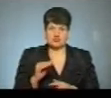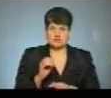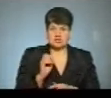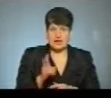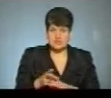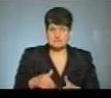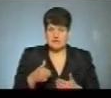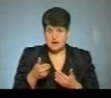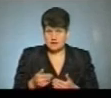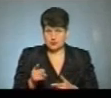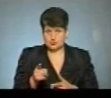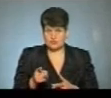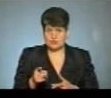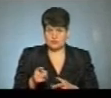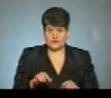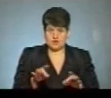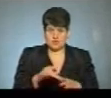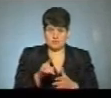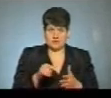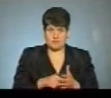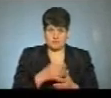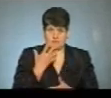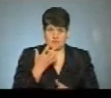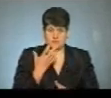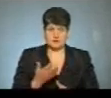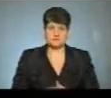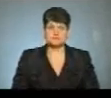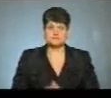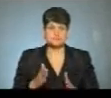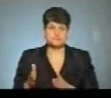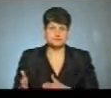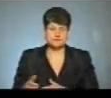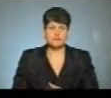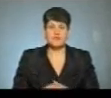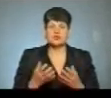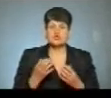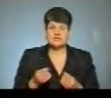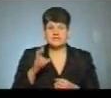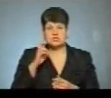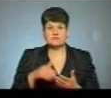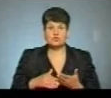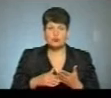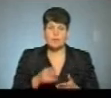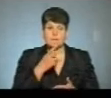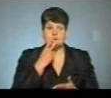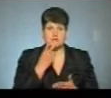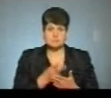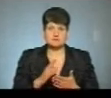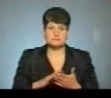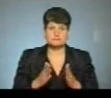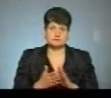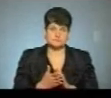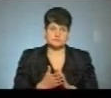відповідним зверненням щодо врегулювання теплового режиму. І які ще державні допомоги передбачені в умовах